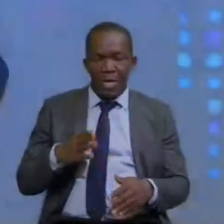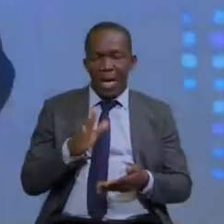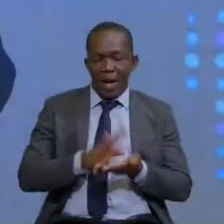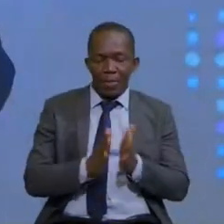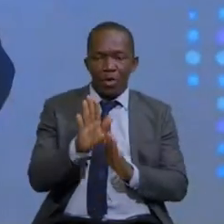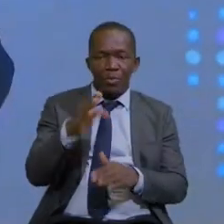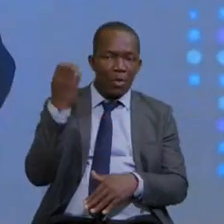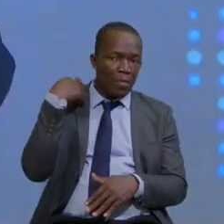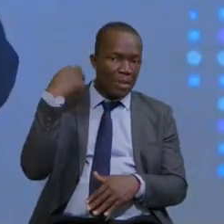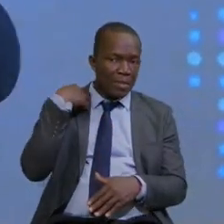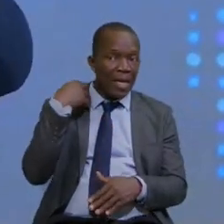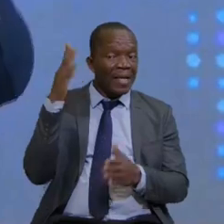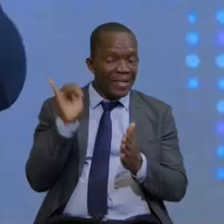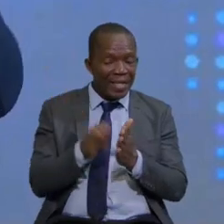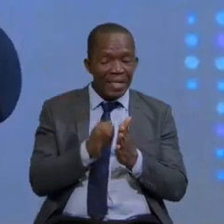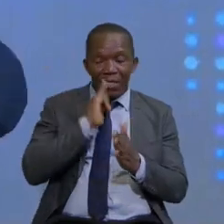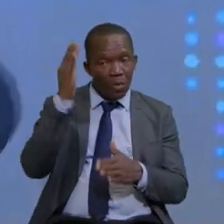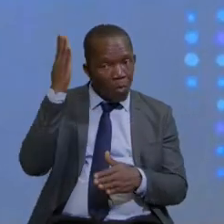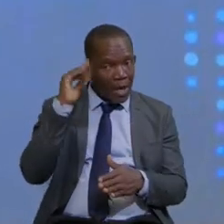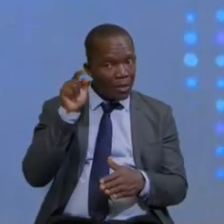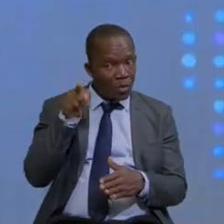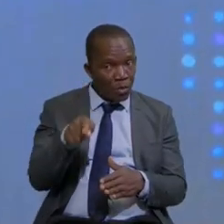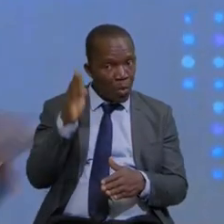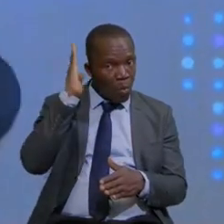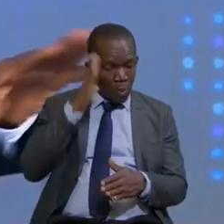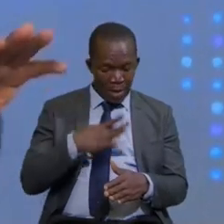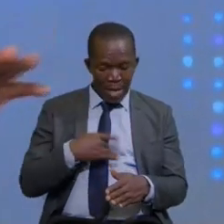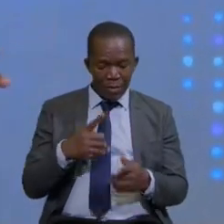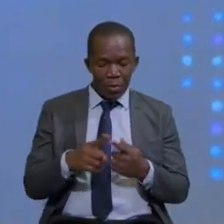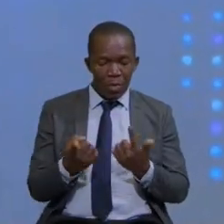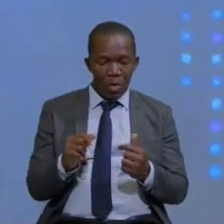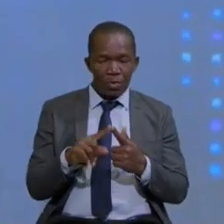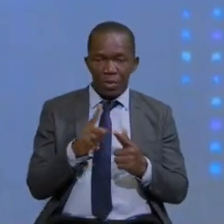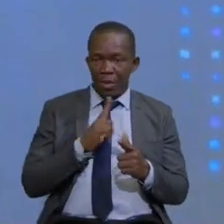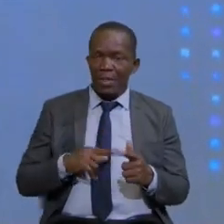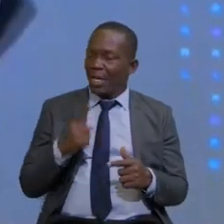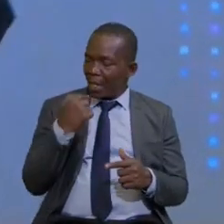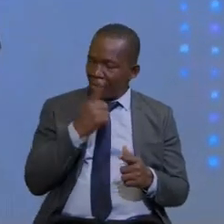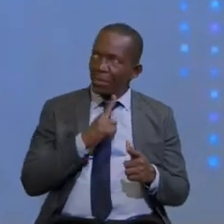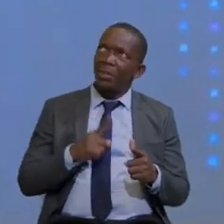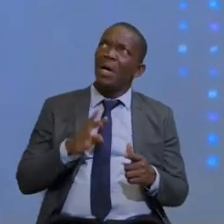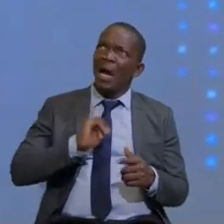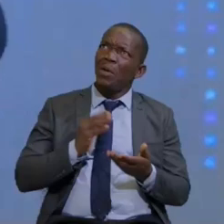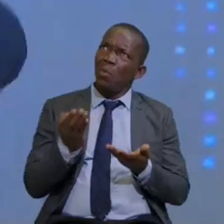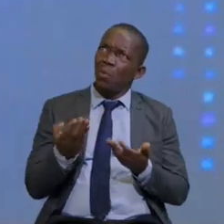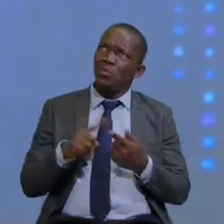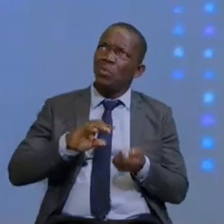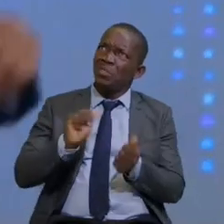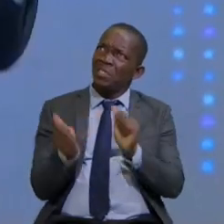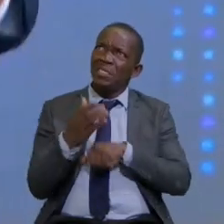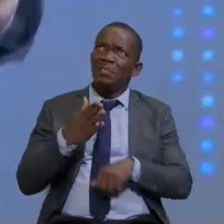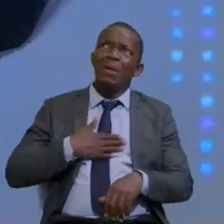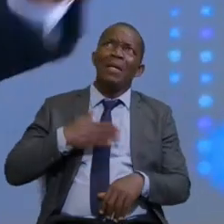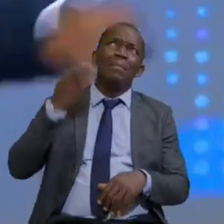au Seigneur aujourd'hui et dire, je veux changer de Maître, je veux changer de Seigneur, de ce